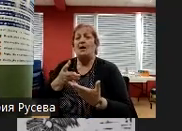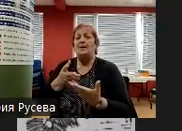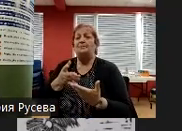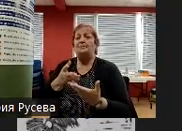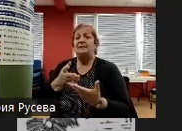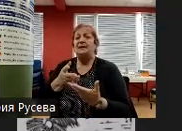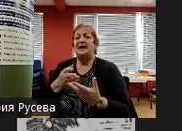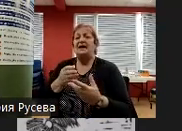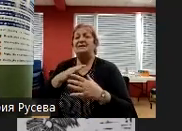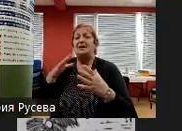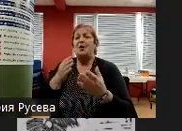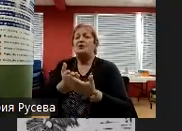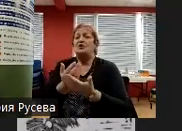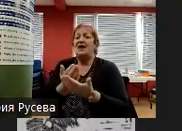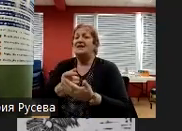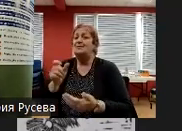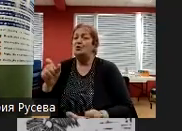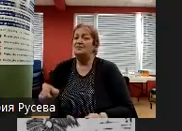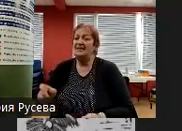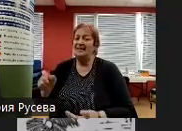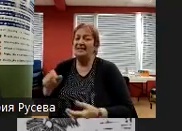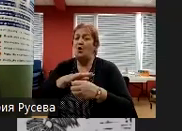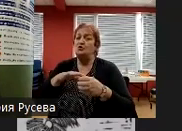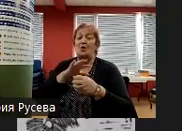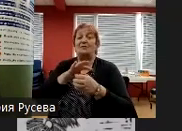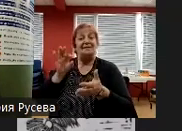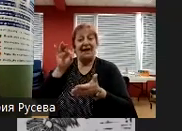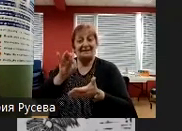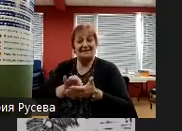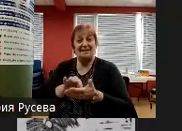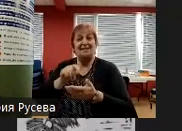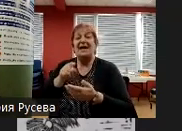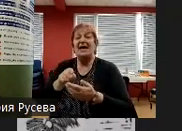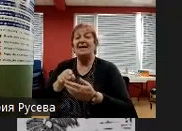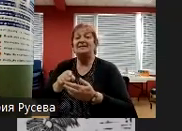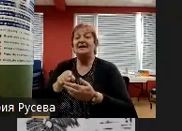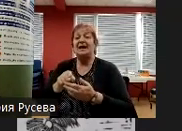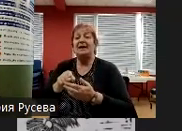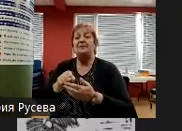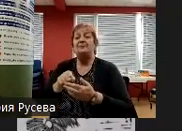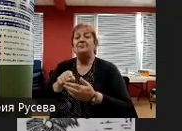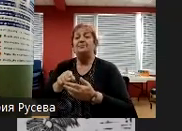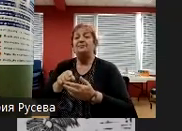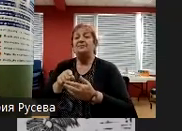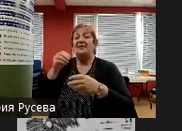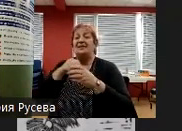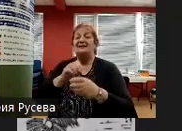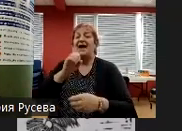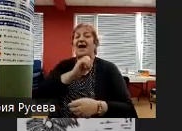повече потребители. Значи, основната цел ЕДФ е Европейския